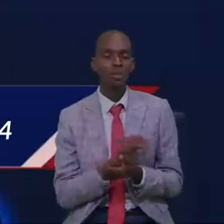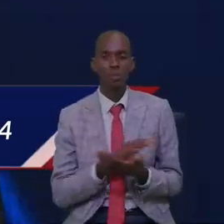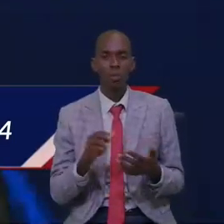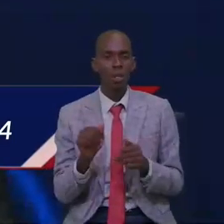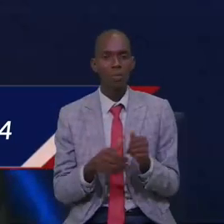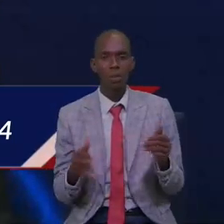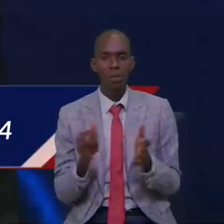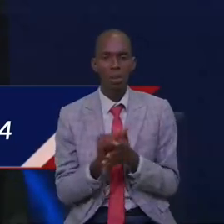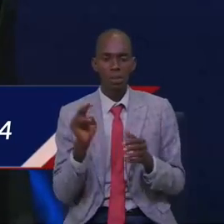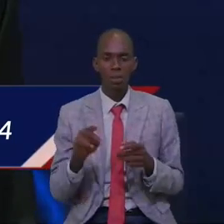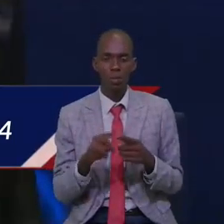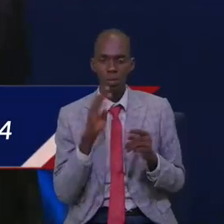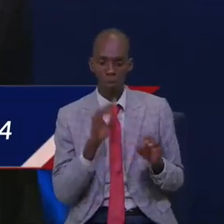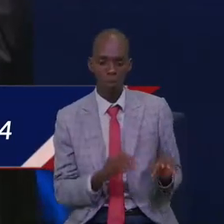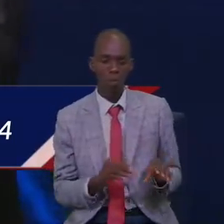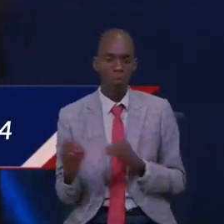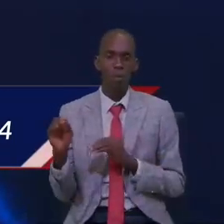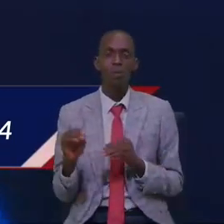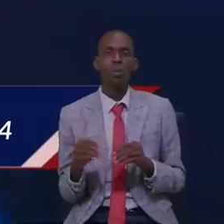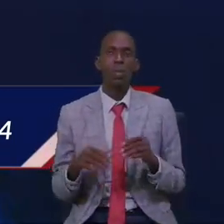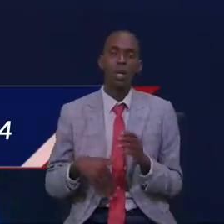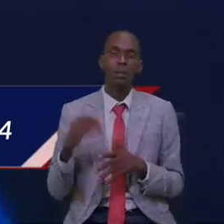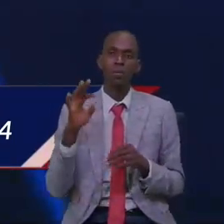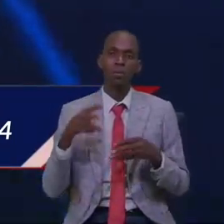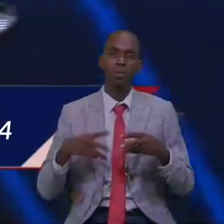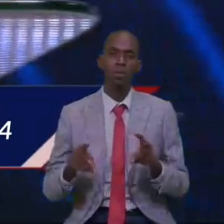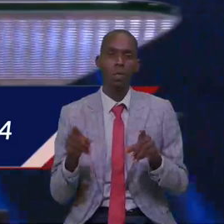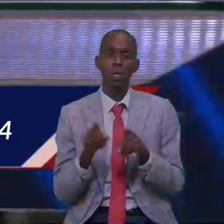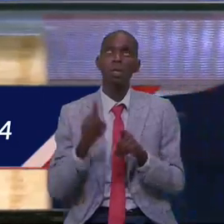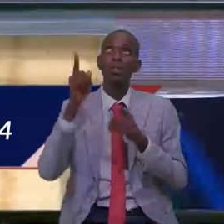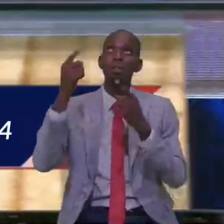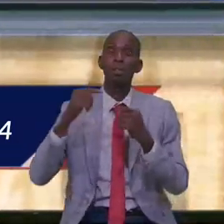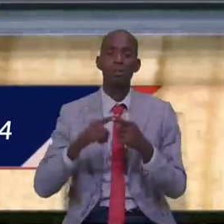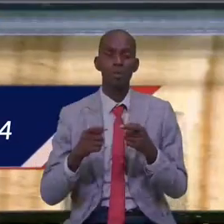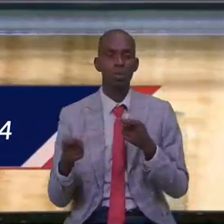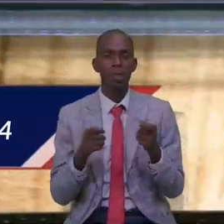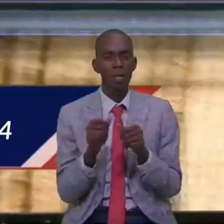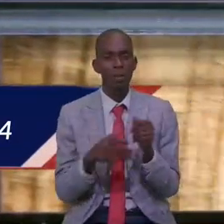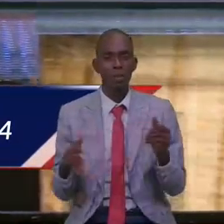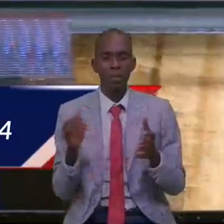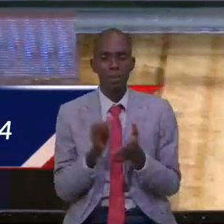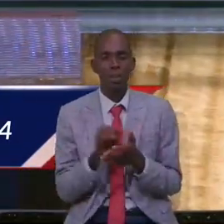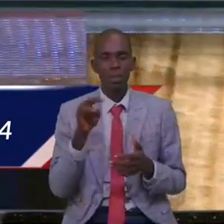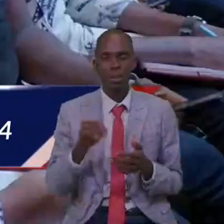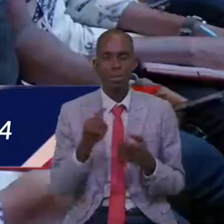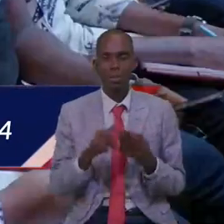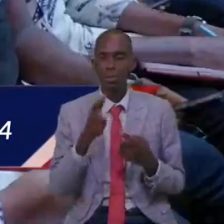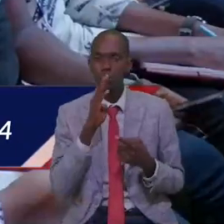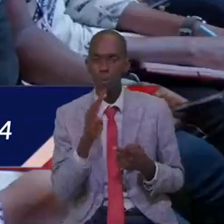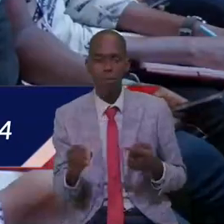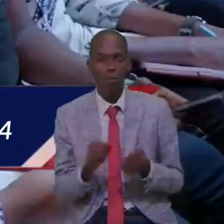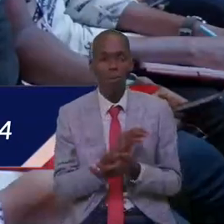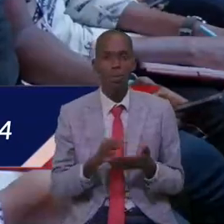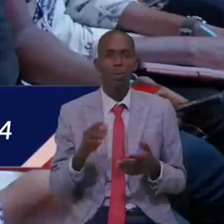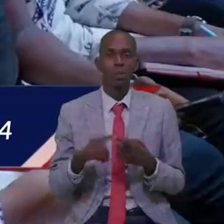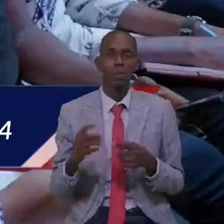Il ébranle tout ce qui doit être ébranlé. Tout ce qui croise son chemin. Il va écraser tout qui viendra régner. On va